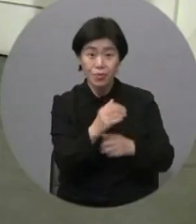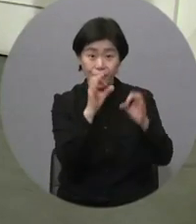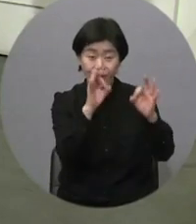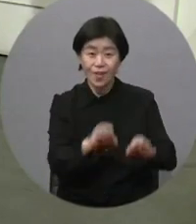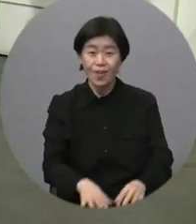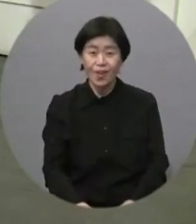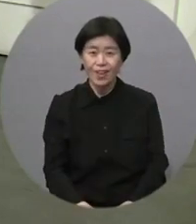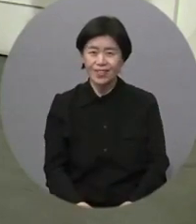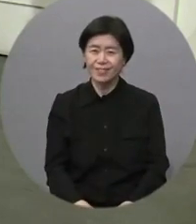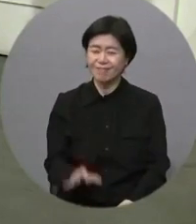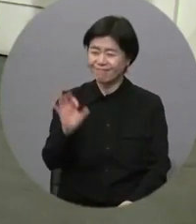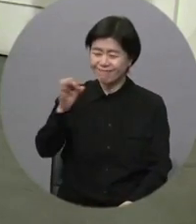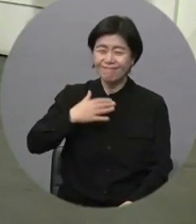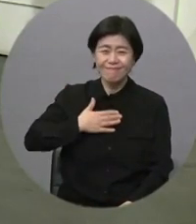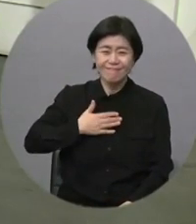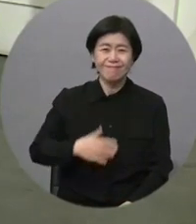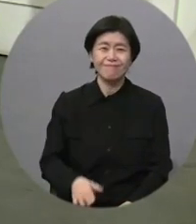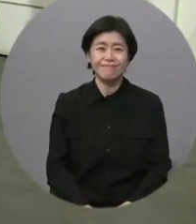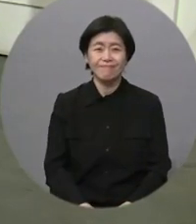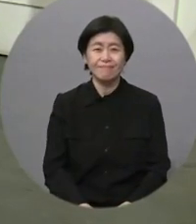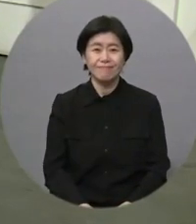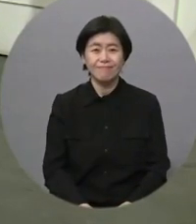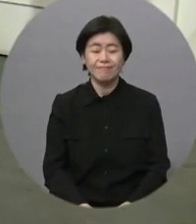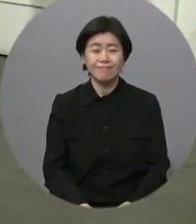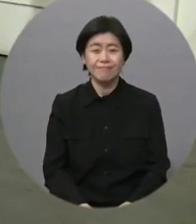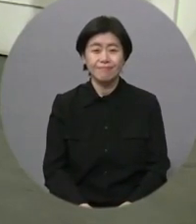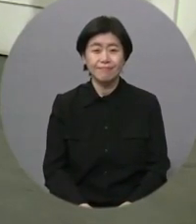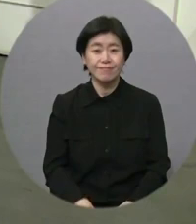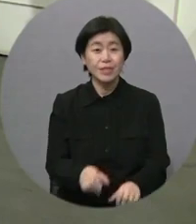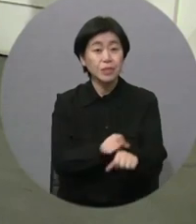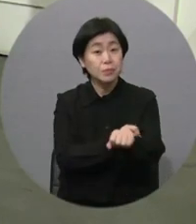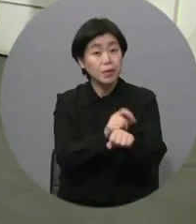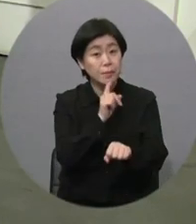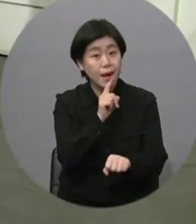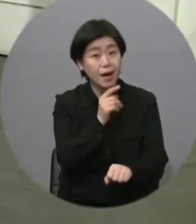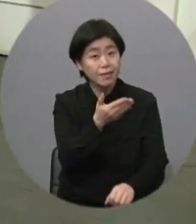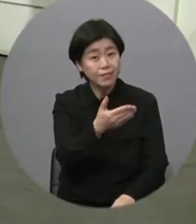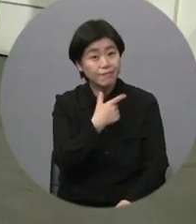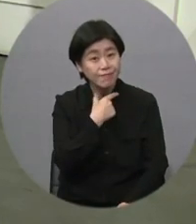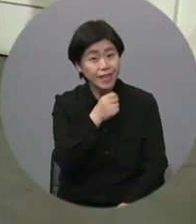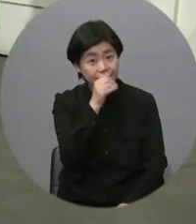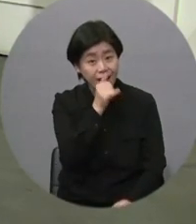거. 예예예. 예, 예, 예. 예. 네, 마지막으로 자, 예. 뭐 하실 말씀 있으면 한 말씀